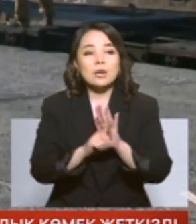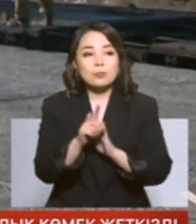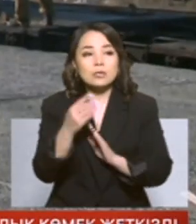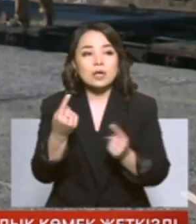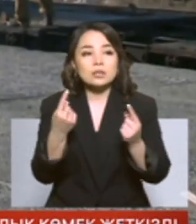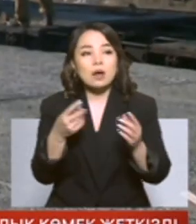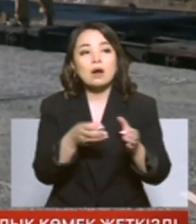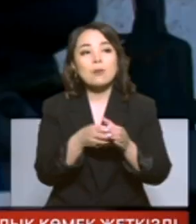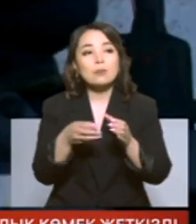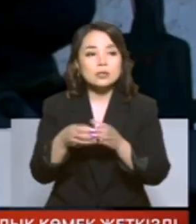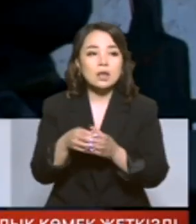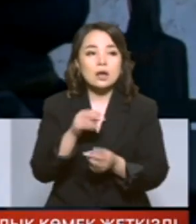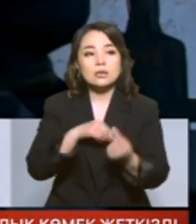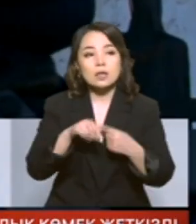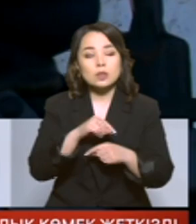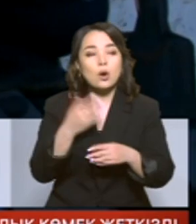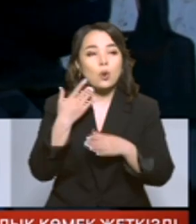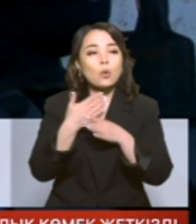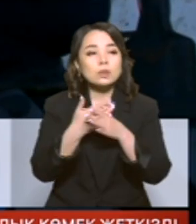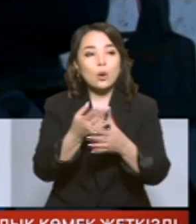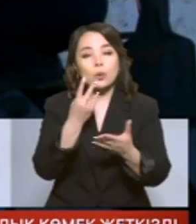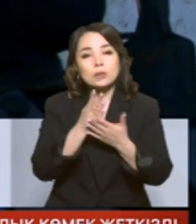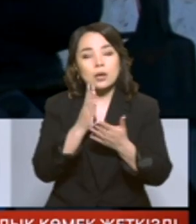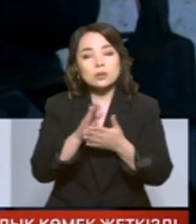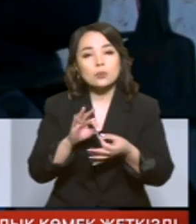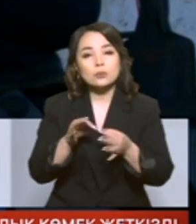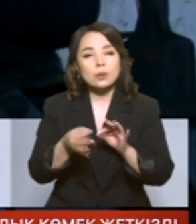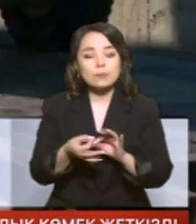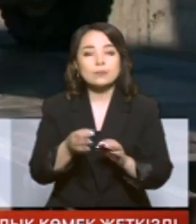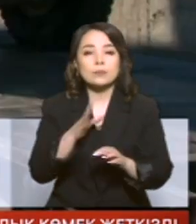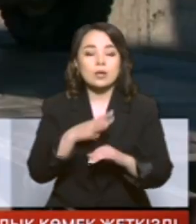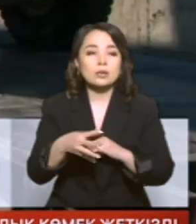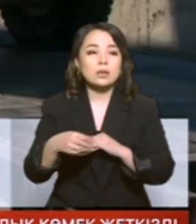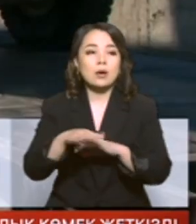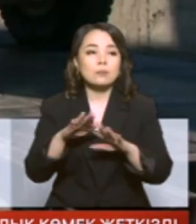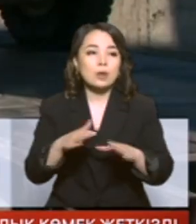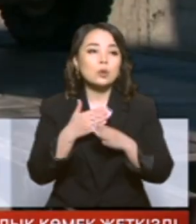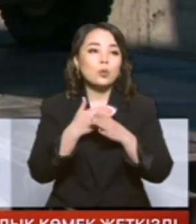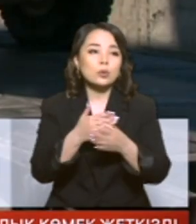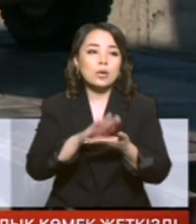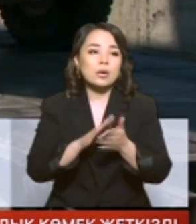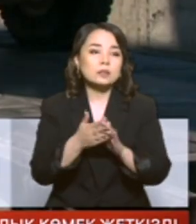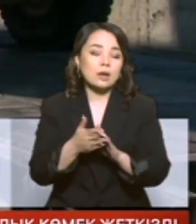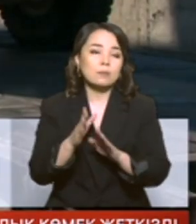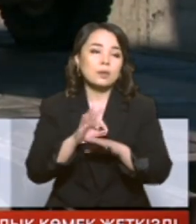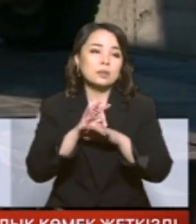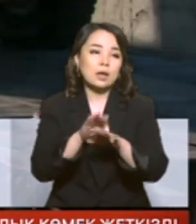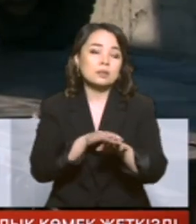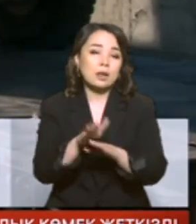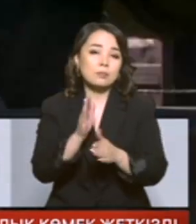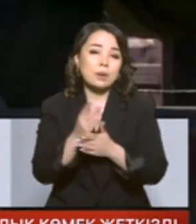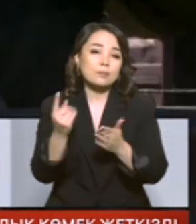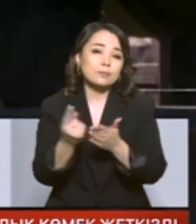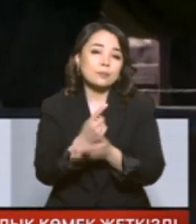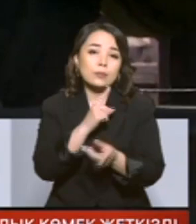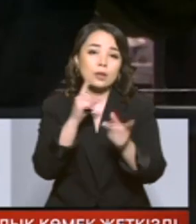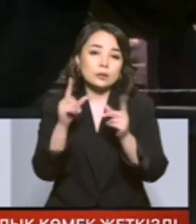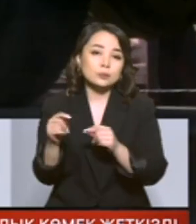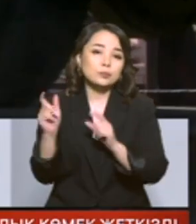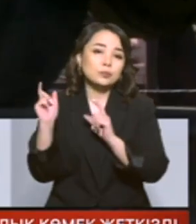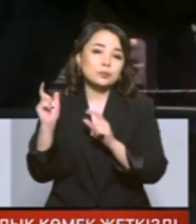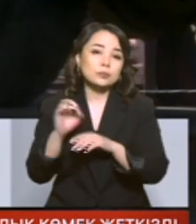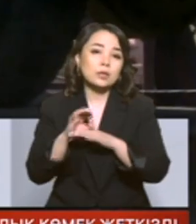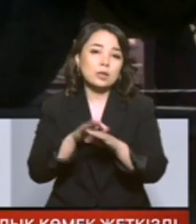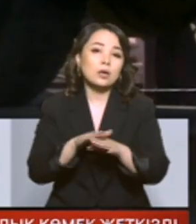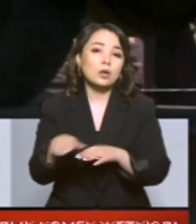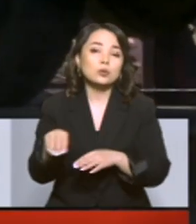ірі компаниялар мен кәсіпкерлер қолдау білдіріп, қиындыққа тап болған аймақтарға жәрдем керуені аттанды. Алғашқы лекпен жүк